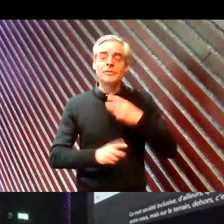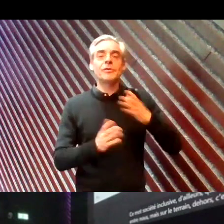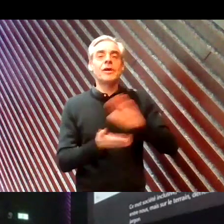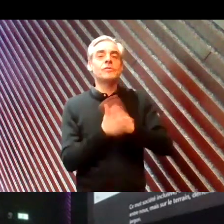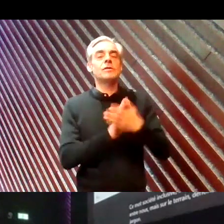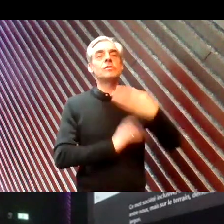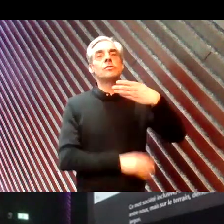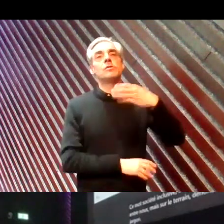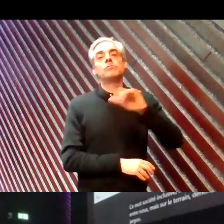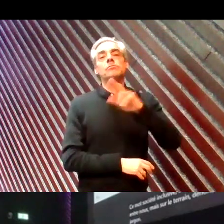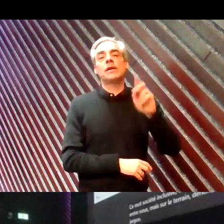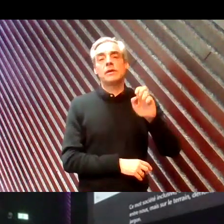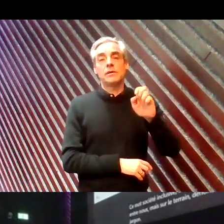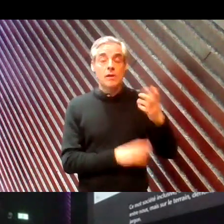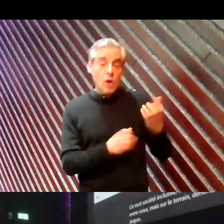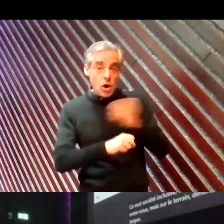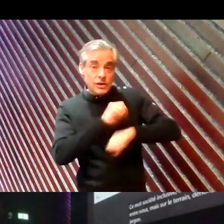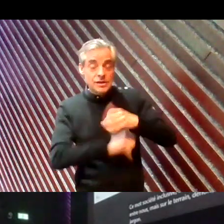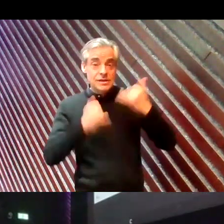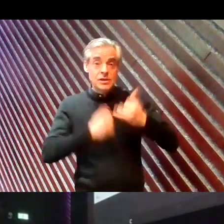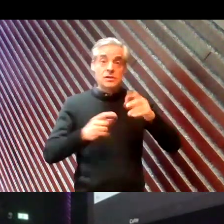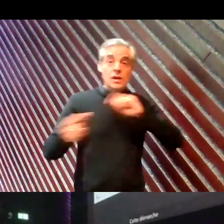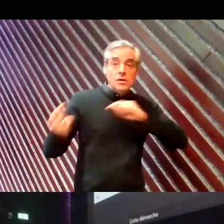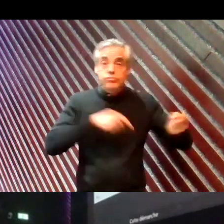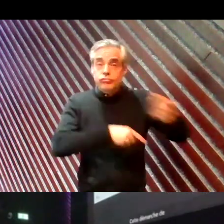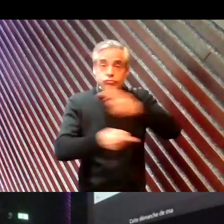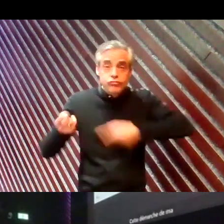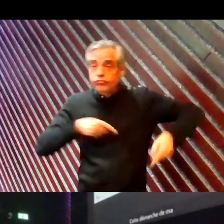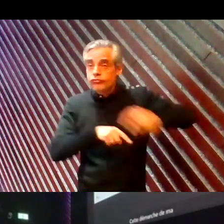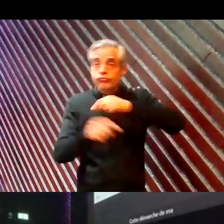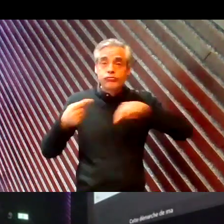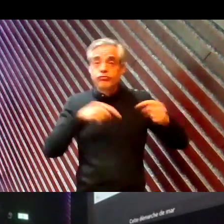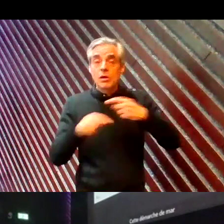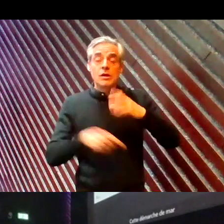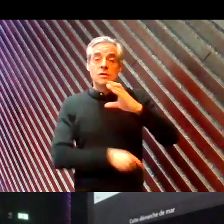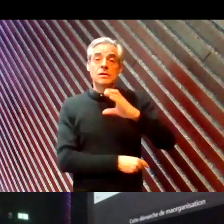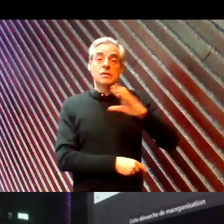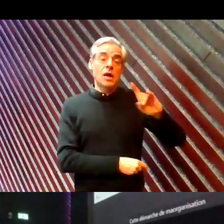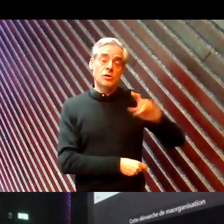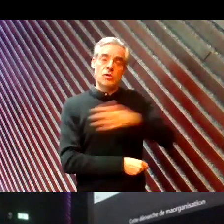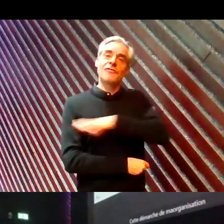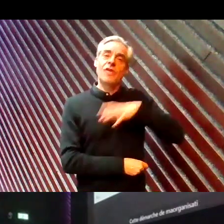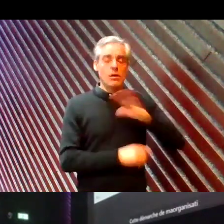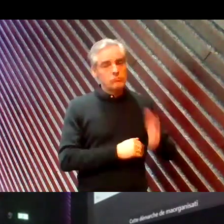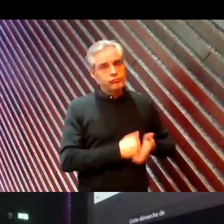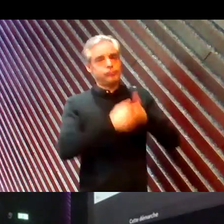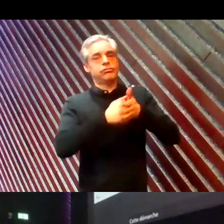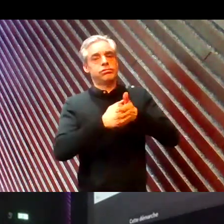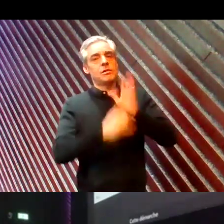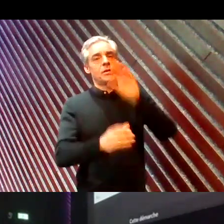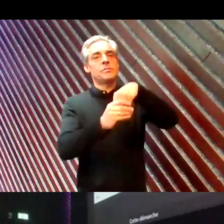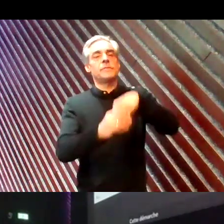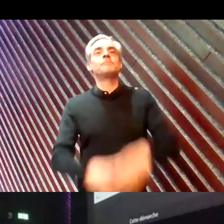mec.org de justement organiser cette grande consultation citoyenne. Et en tout cas, le CCH est très fier et moi je suis très fière d